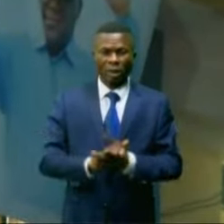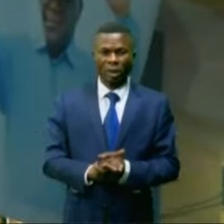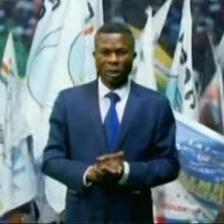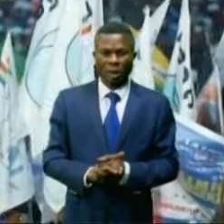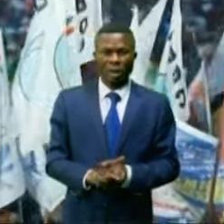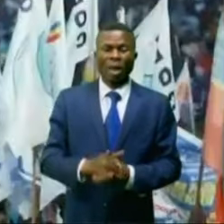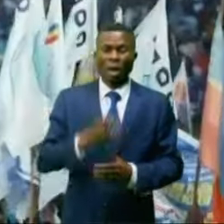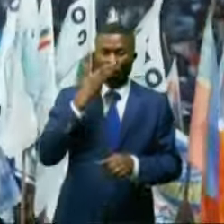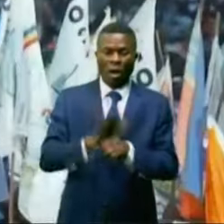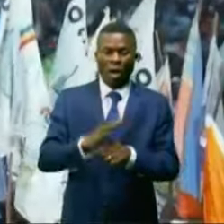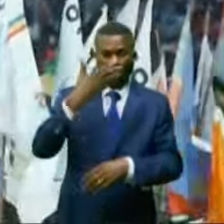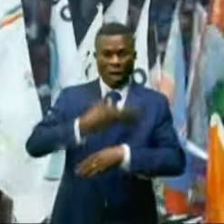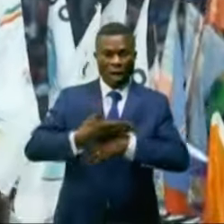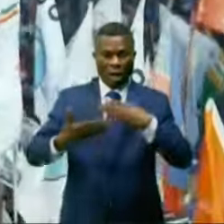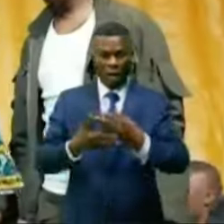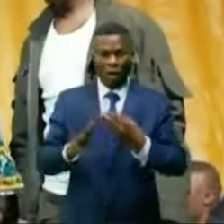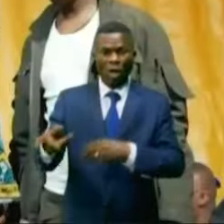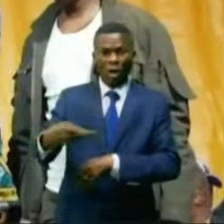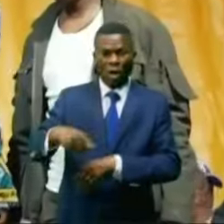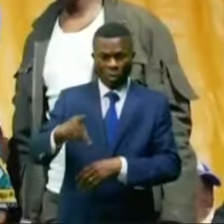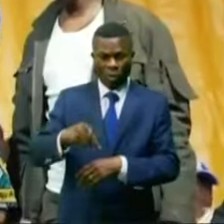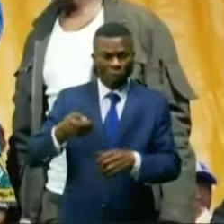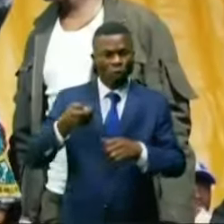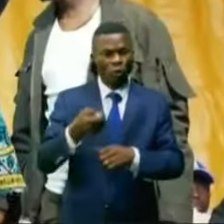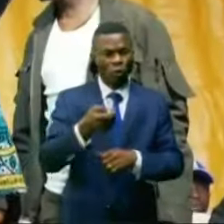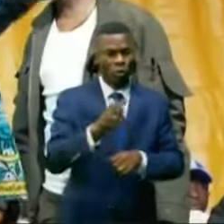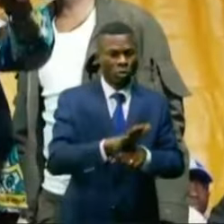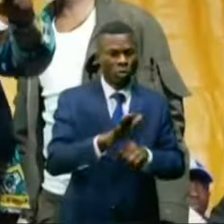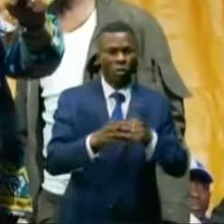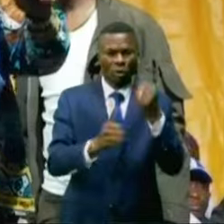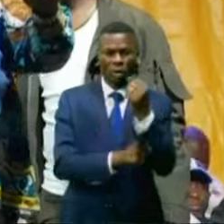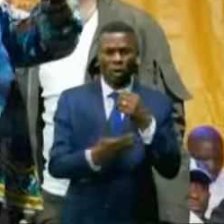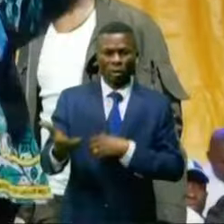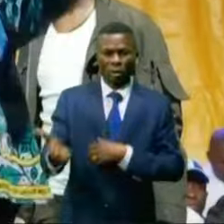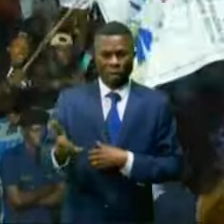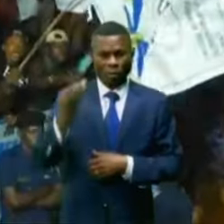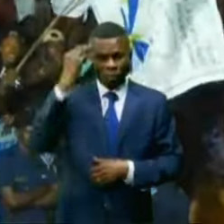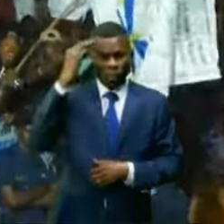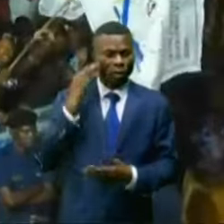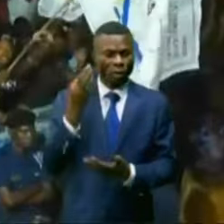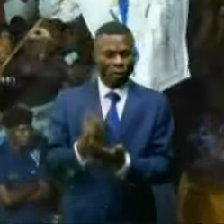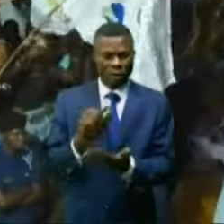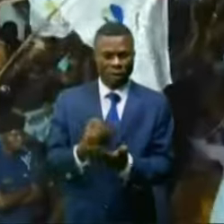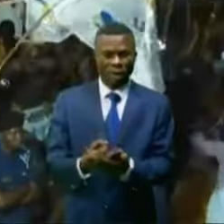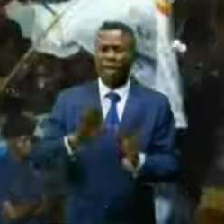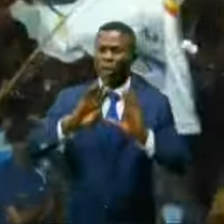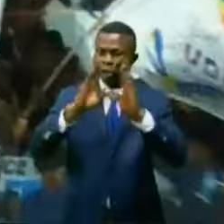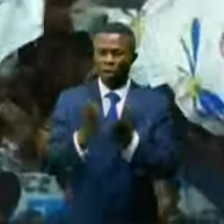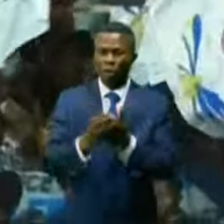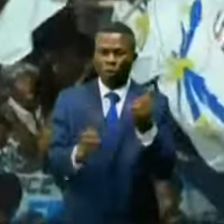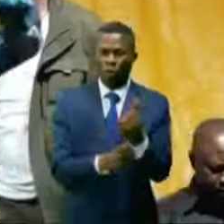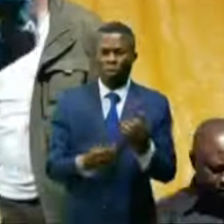reconstruire cette province meurtrie, a dit l'argentier national sous les acclamations de la foule.